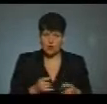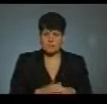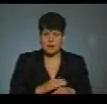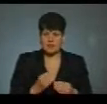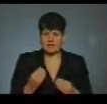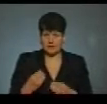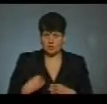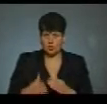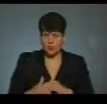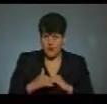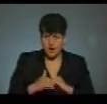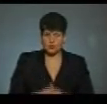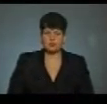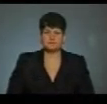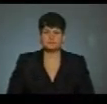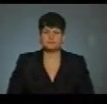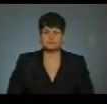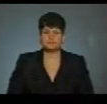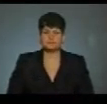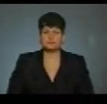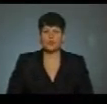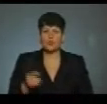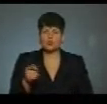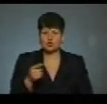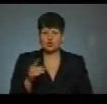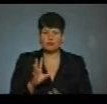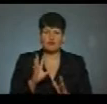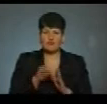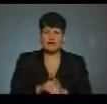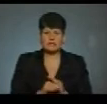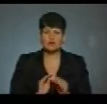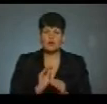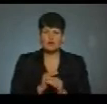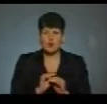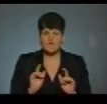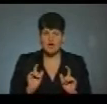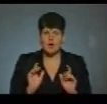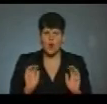нам допомагають. У Тернополі ввели додаткові обмеження на час